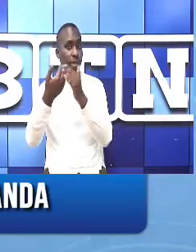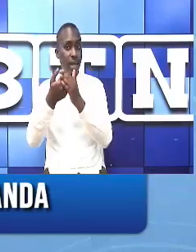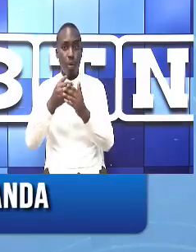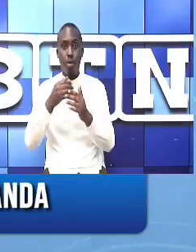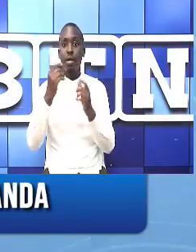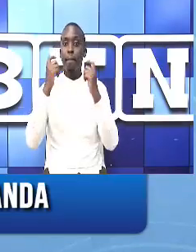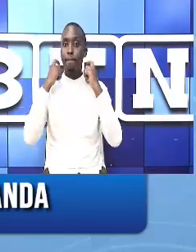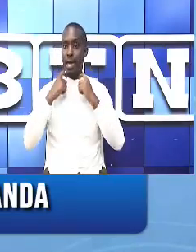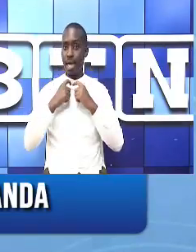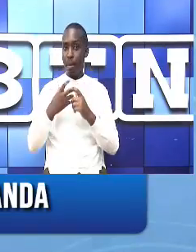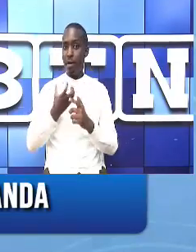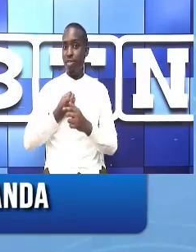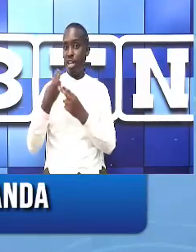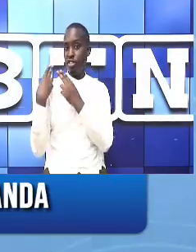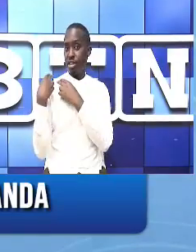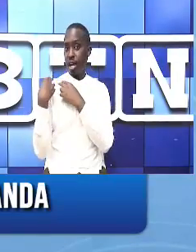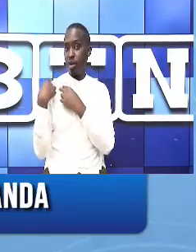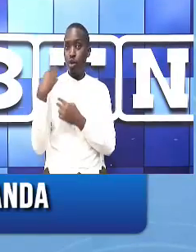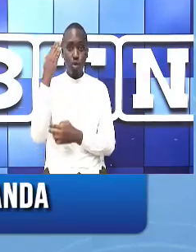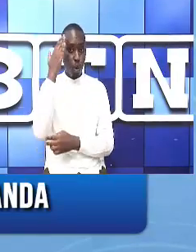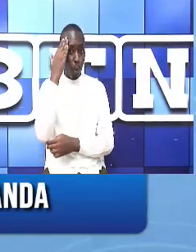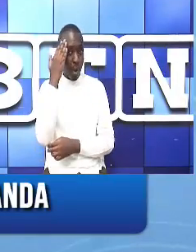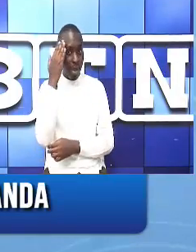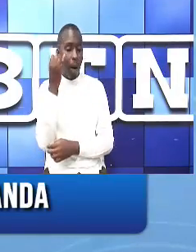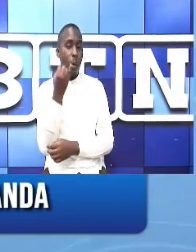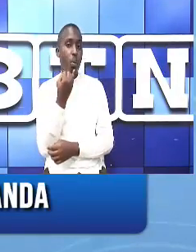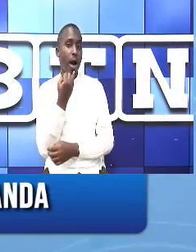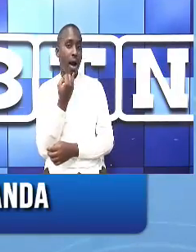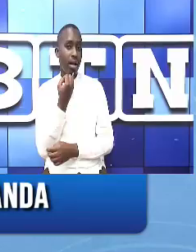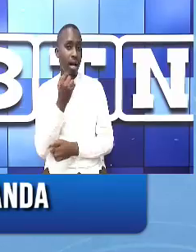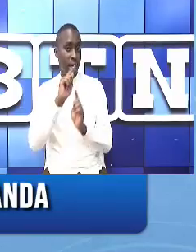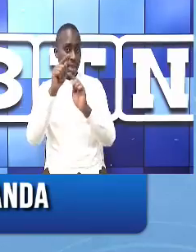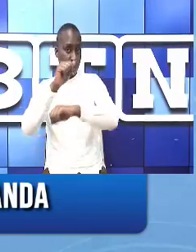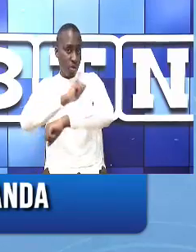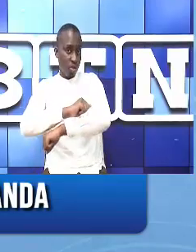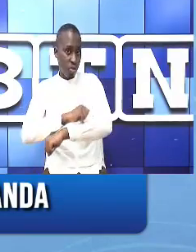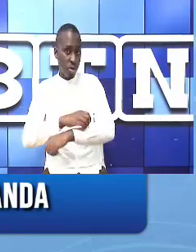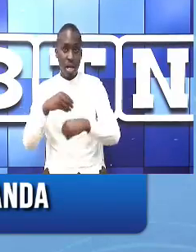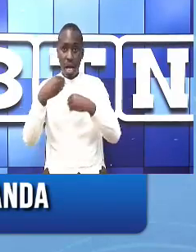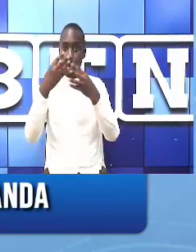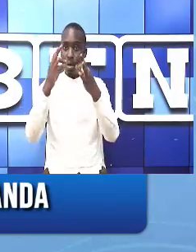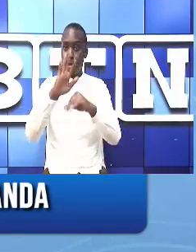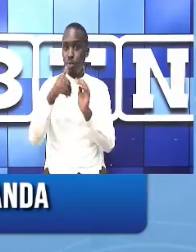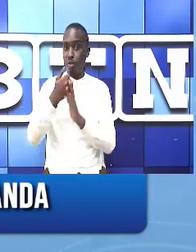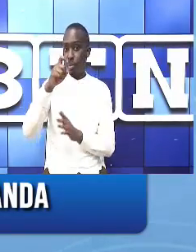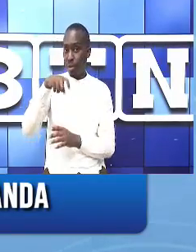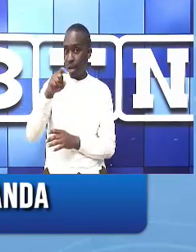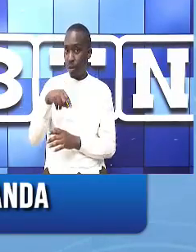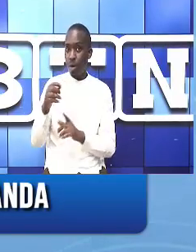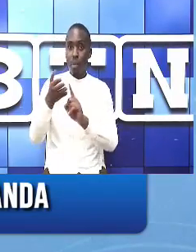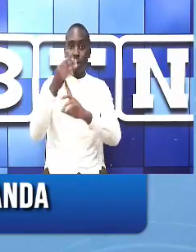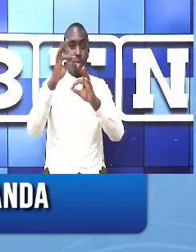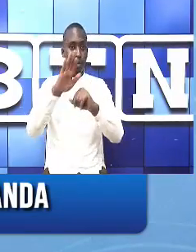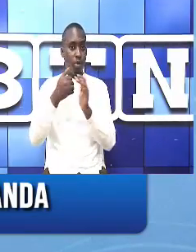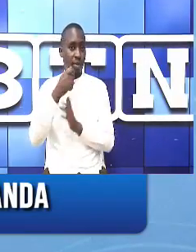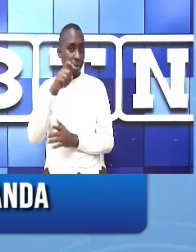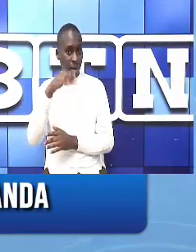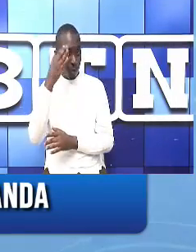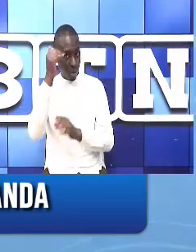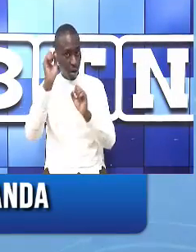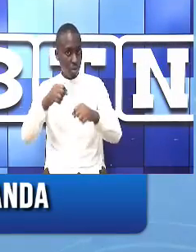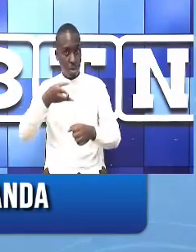bafite inshingano yo kumenya ko umwana yagiye ku ishuri yahawe ibikenewe byose yabonye ibikenewe byose kugira ngo